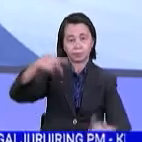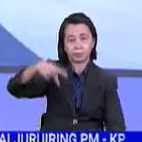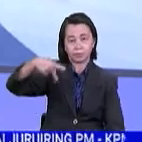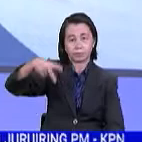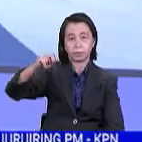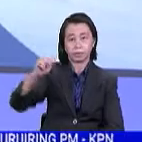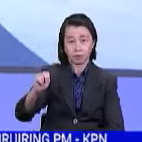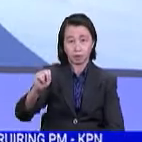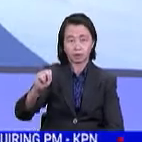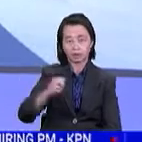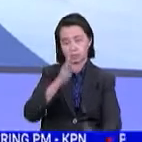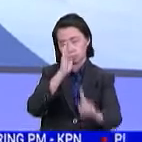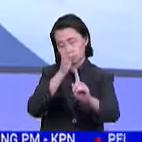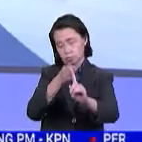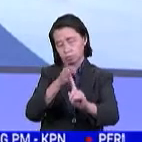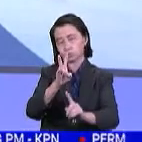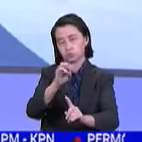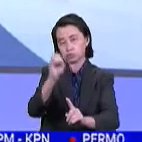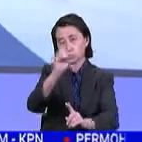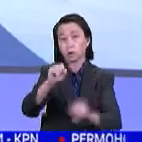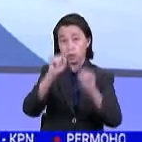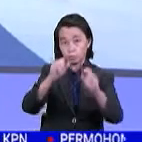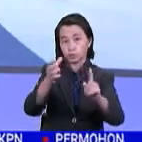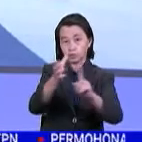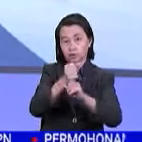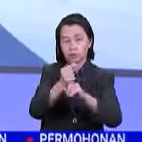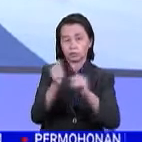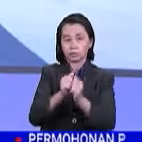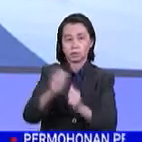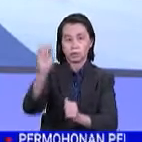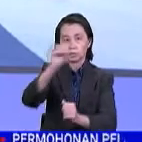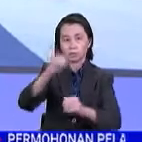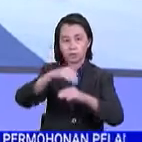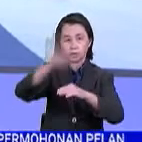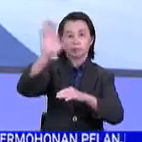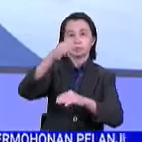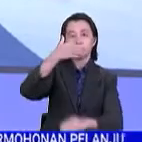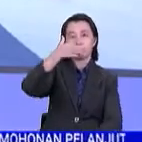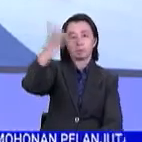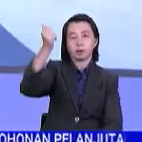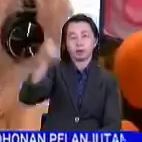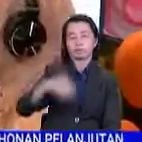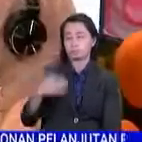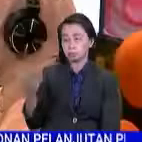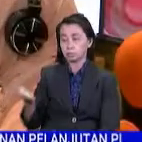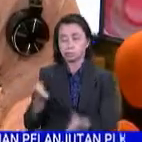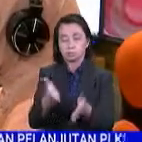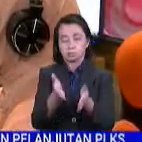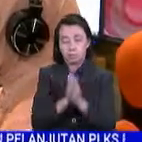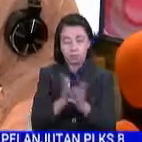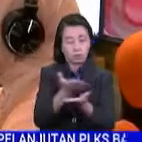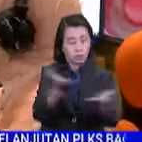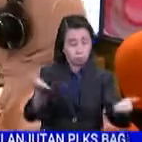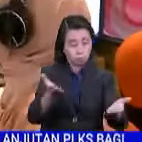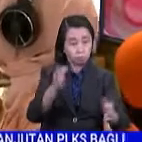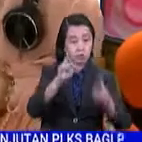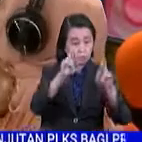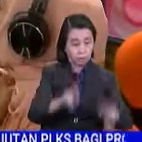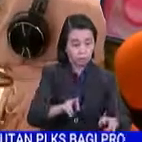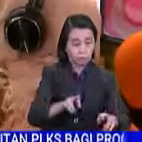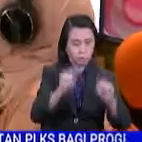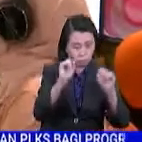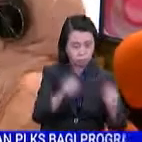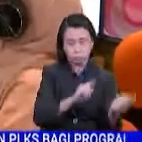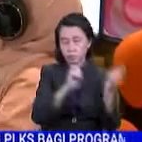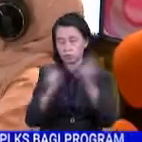pemulihan negara secara tersebut boleh dicapai dengan peraturan yang lebih baik beliau turut menyeru agar semua penghuni yang